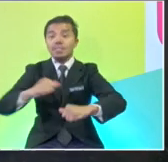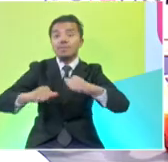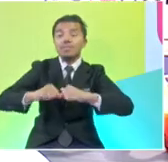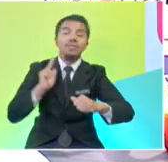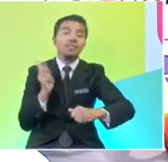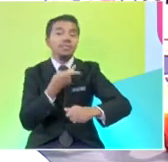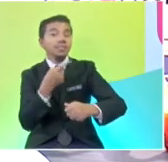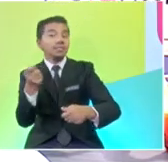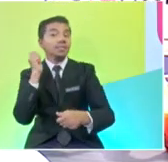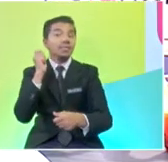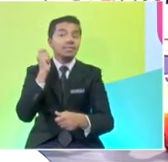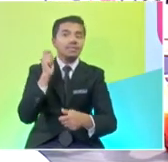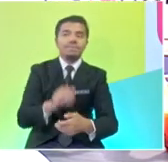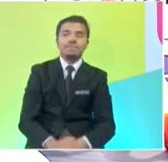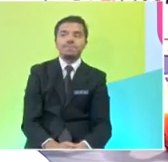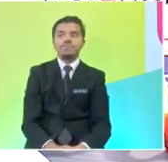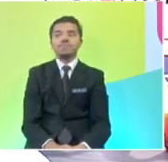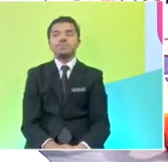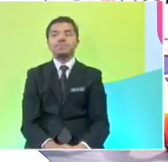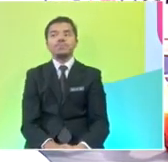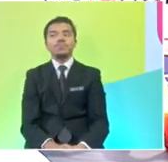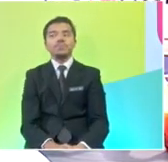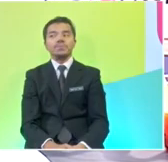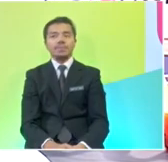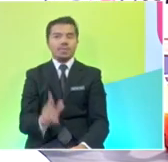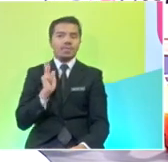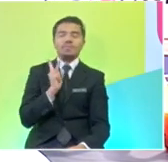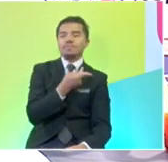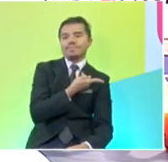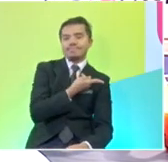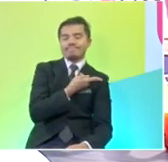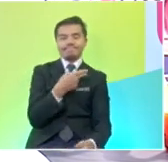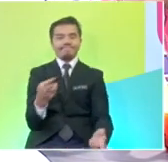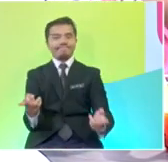jadi sementara itu boleh kita lihat sebentar